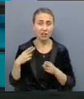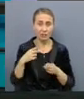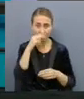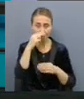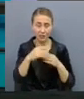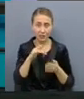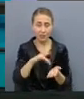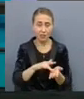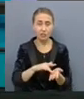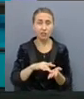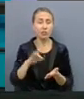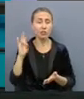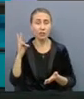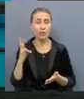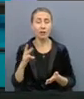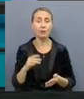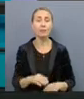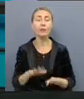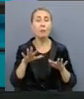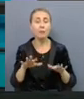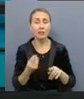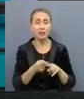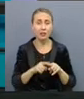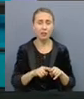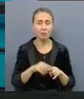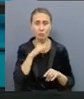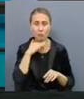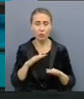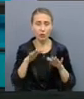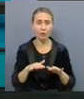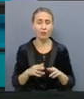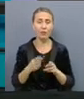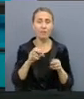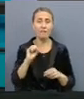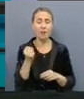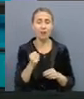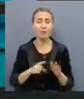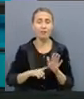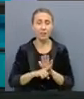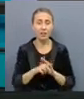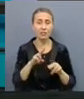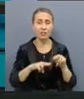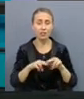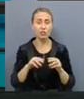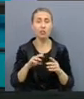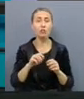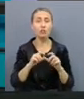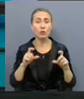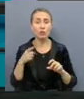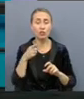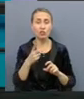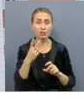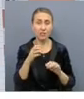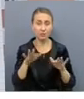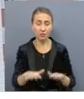и населенный пункт. Для решения проблемы перегруженности в августе 2018 года было начато строительство школы на 1200